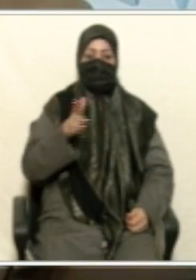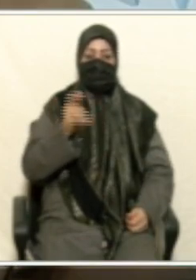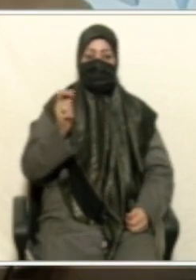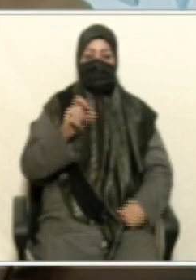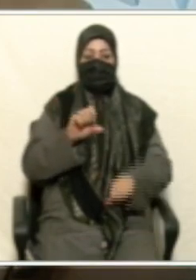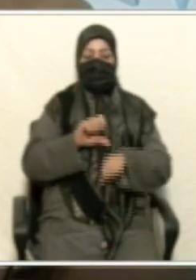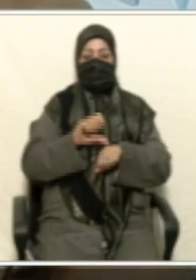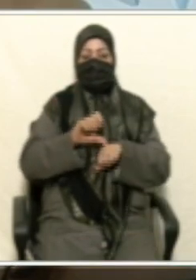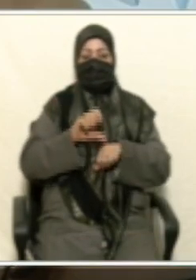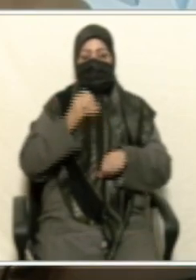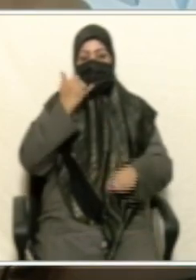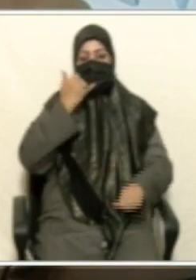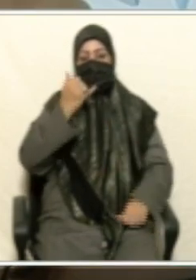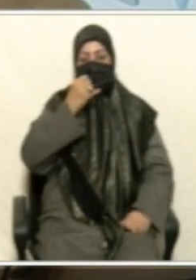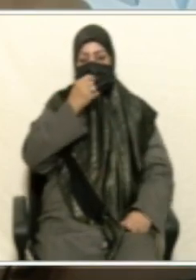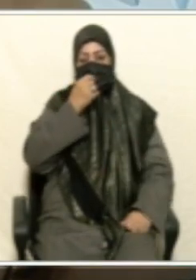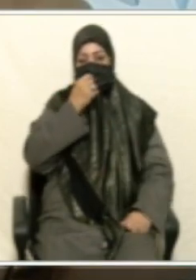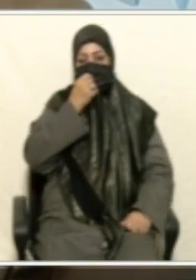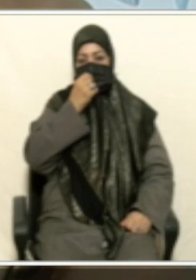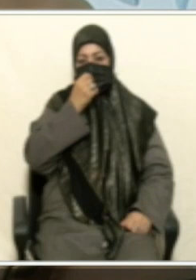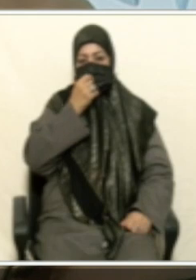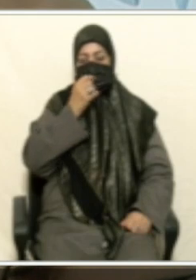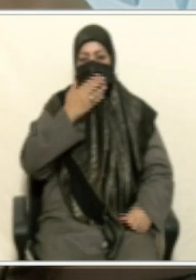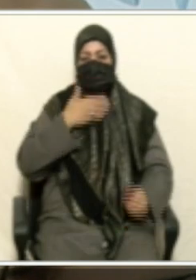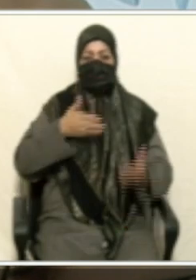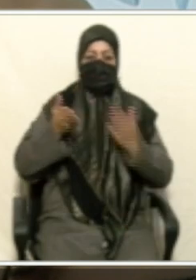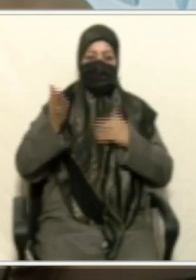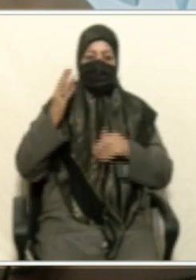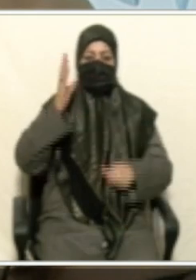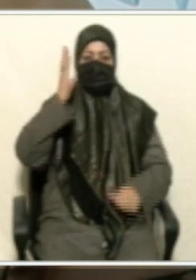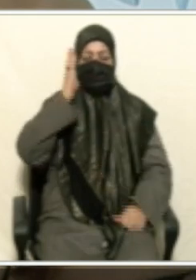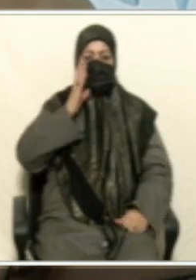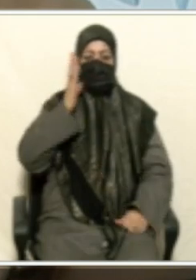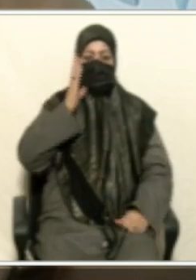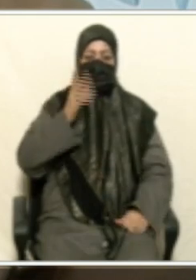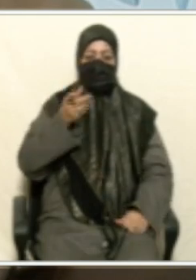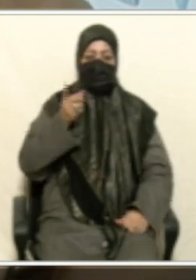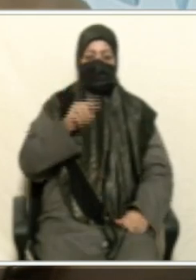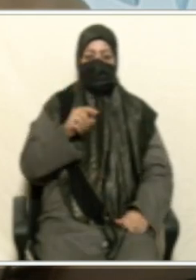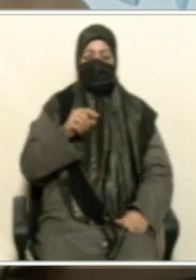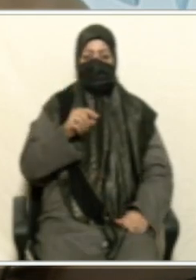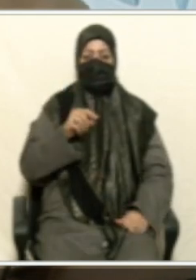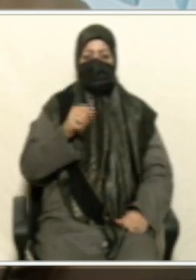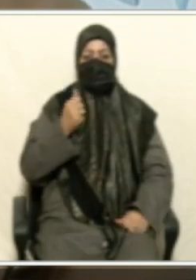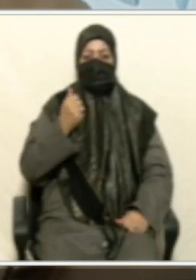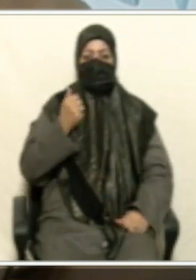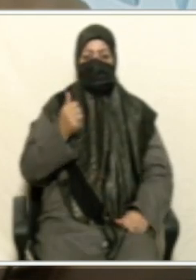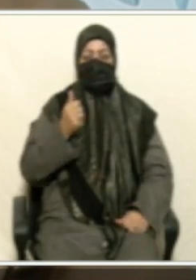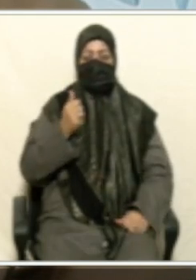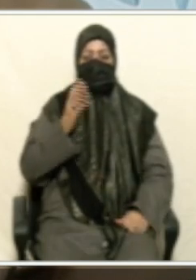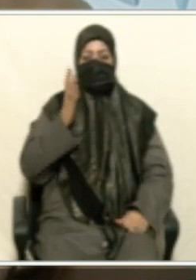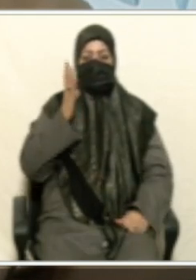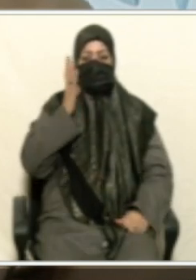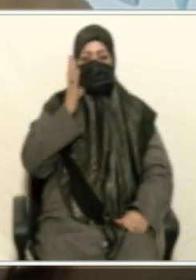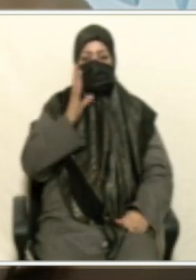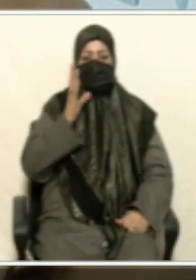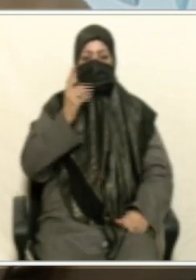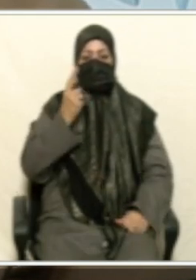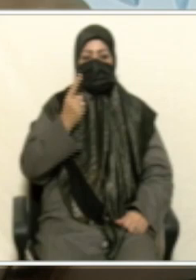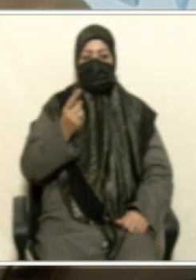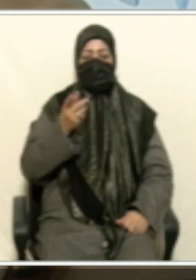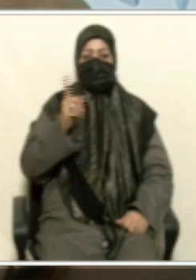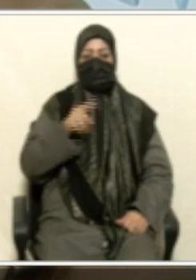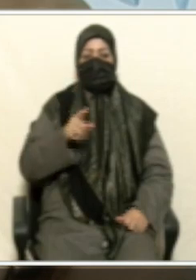كنت أصلي ركعتين بعد الوضوء إذا توضأت أصلي ركعتين فبعض الناس أنكر علي هذا